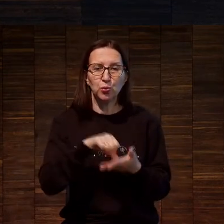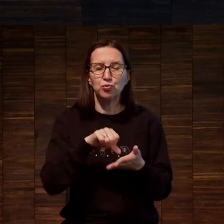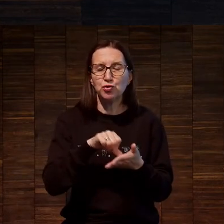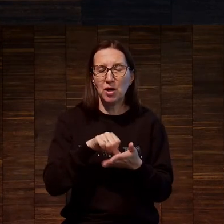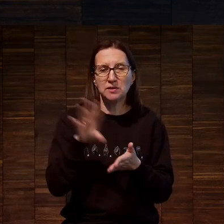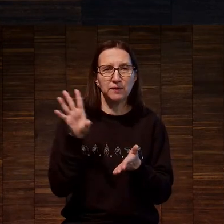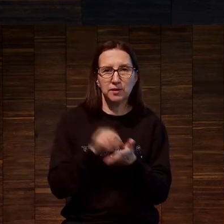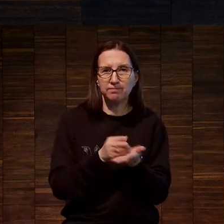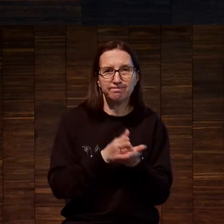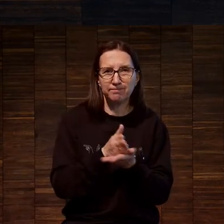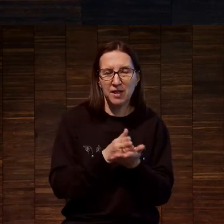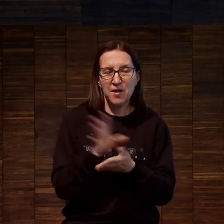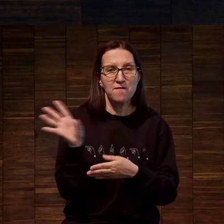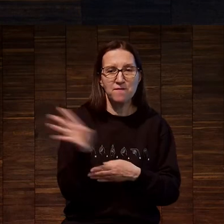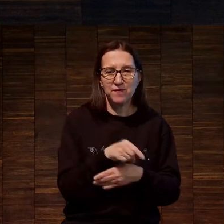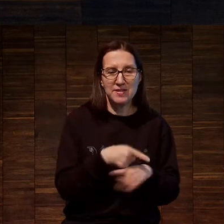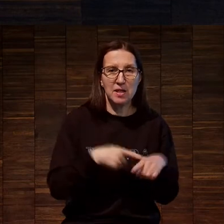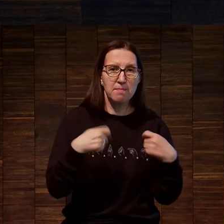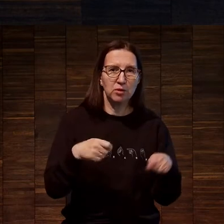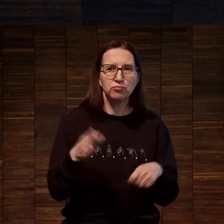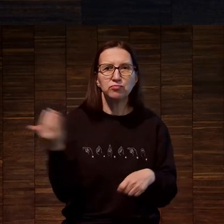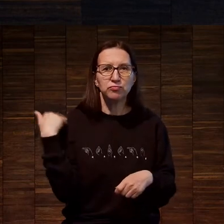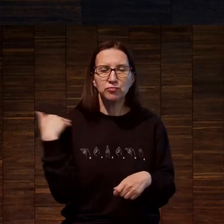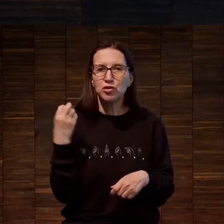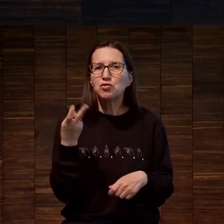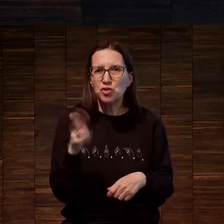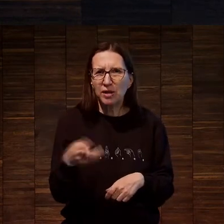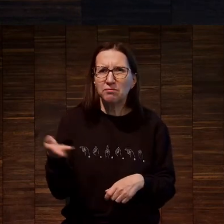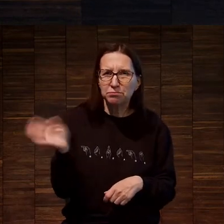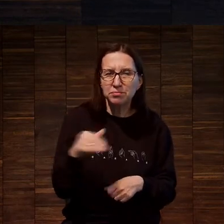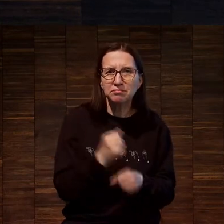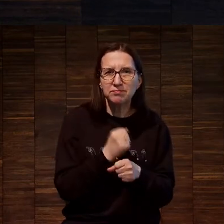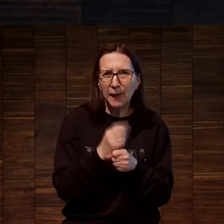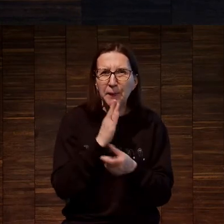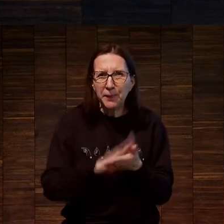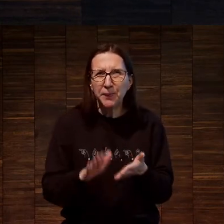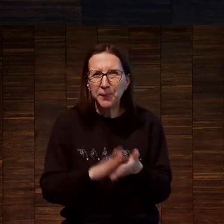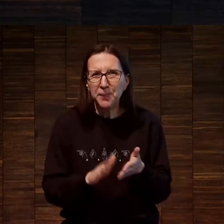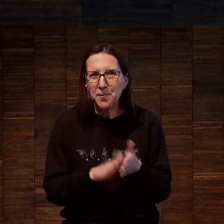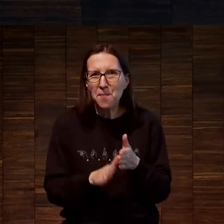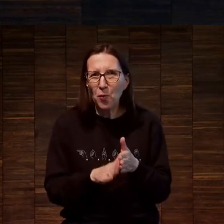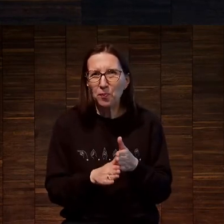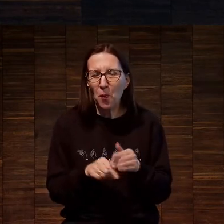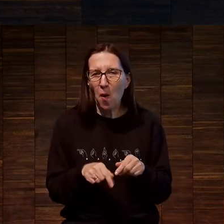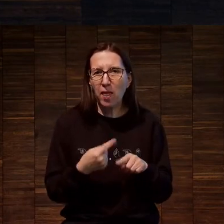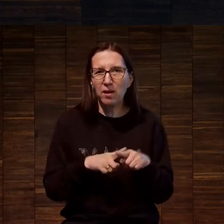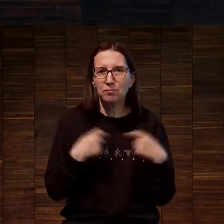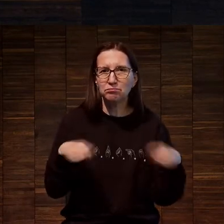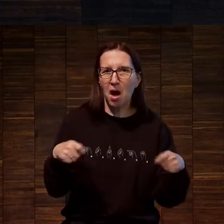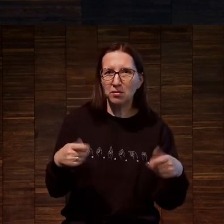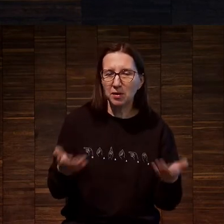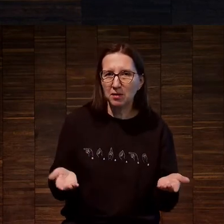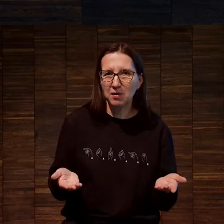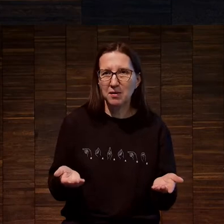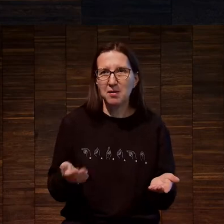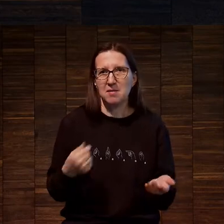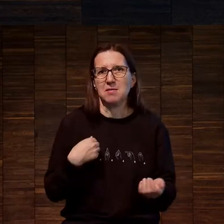уже все маркеты присутствуют. Он сказал: «Жень, может, сделаем подпольный маркет?» Вот. И у